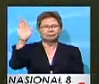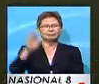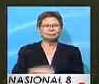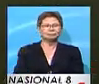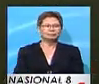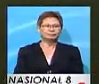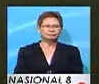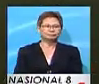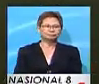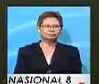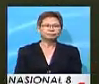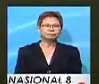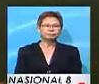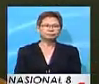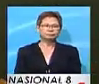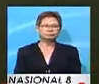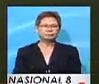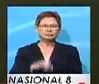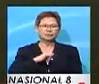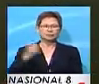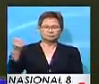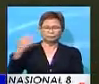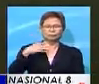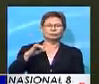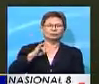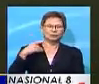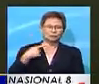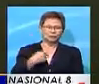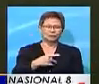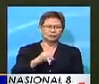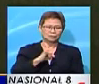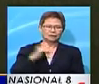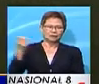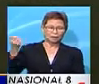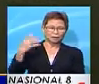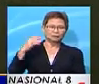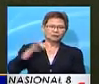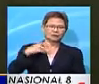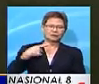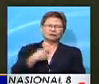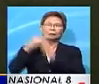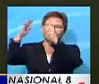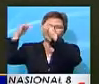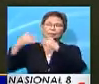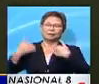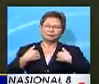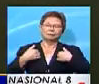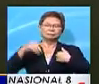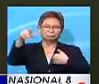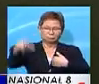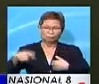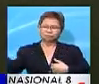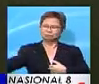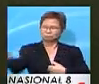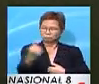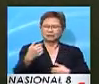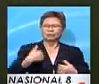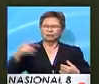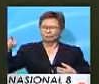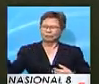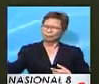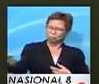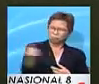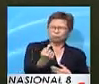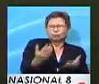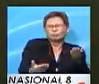ini sebagimana yang Saya maklumkan sebelum ini kita juga mengharap dalam tempoh ini ada pihak-pihak yang tampil dan perkara itu